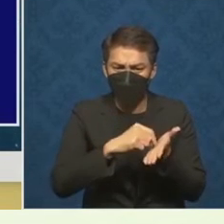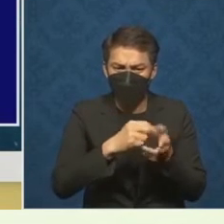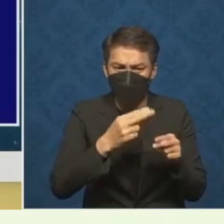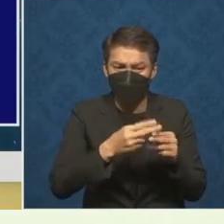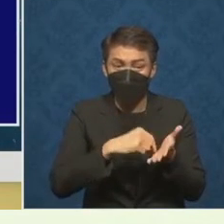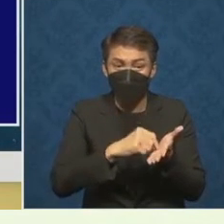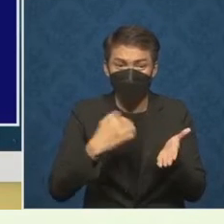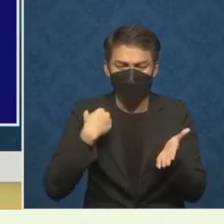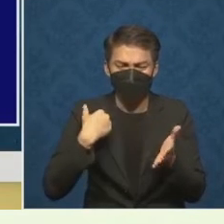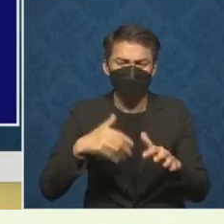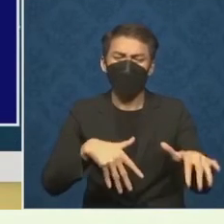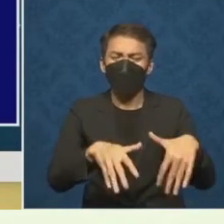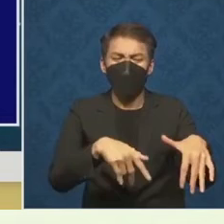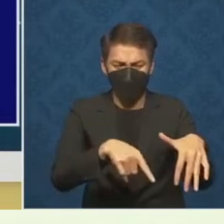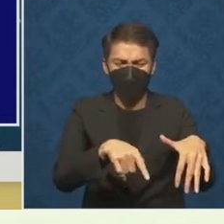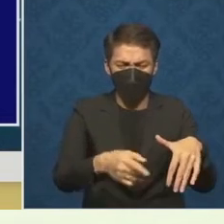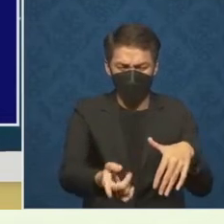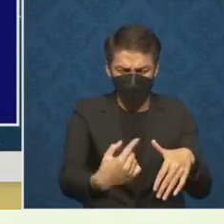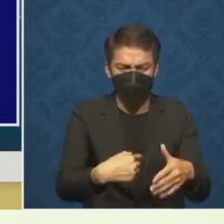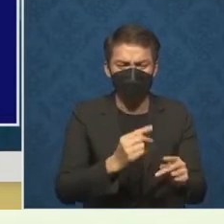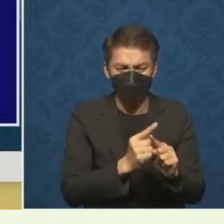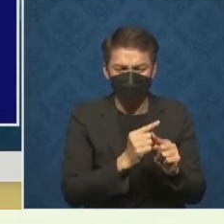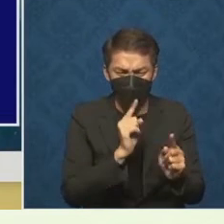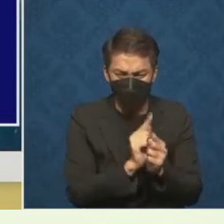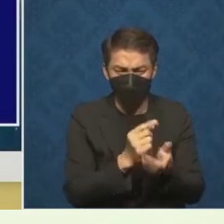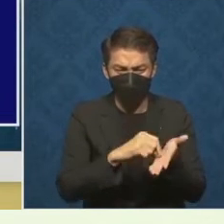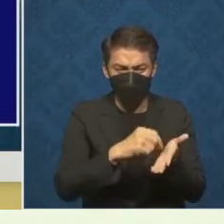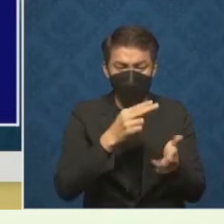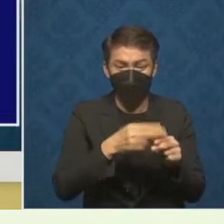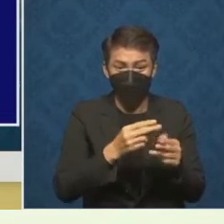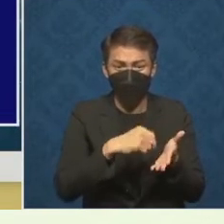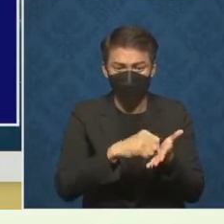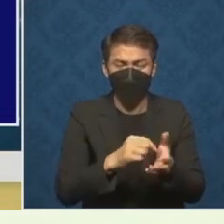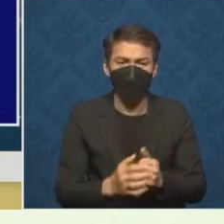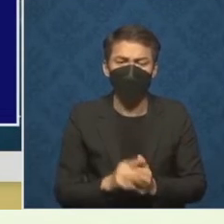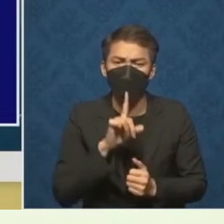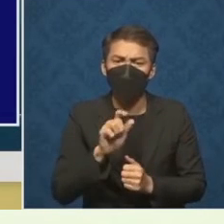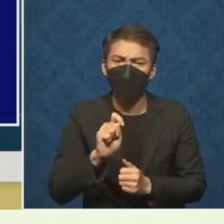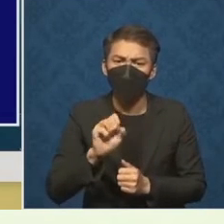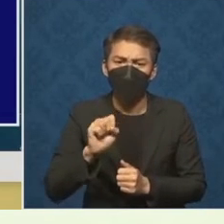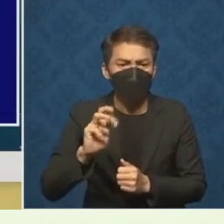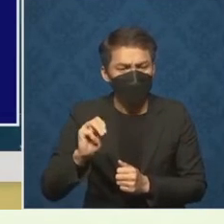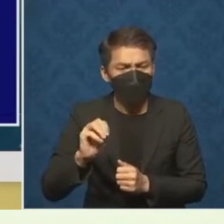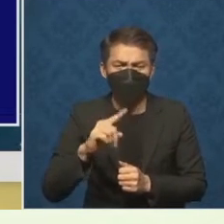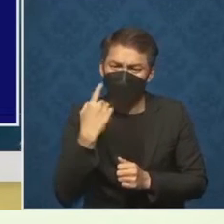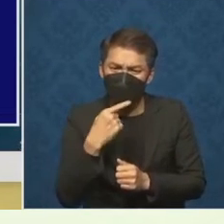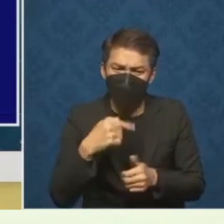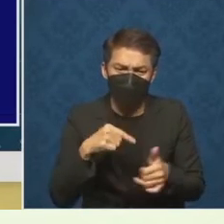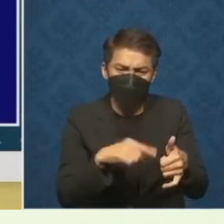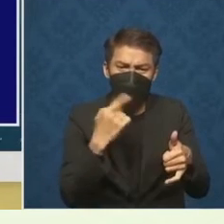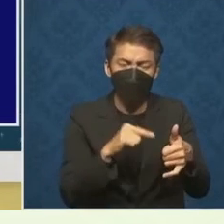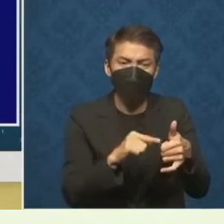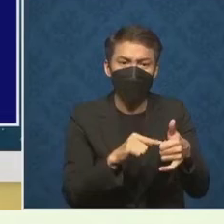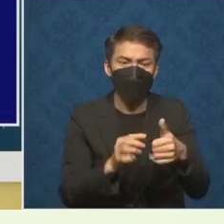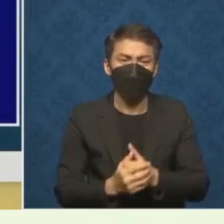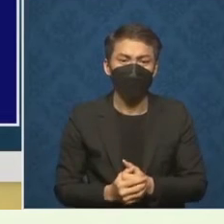แถวบ้าน คนแถวบ้านมาจดชื่อเป็นอสมหรือเป็นหน่วยงานไหนยังไงปะคือใครคือชาวบ้านแถวนั้นเหรอ น่าจะเป็นคนที่